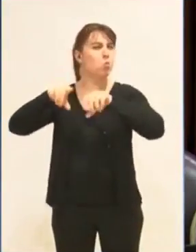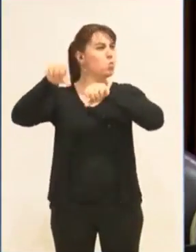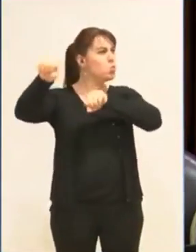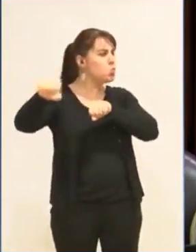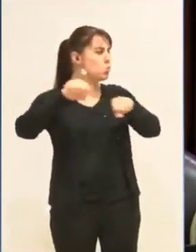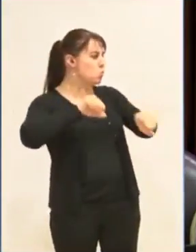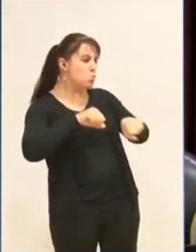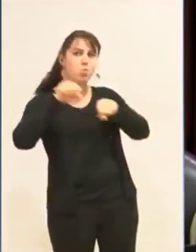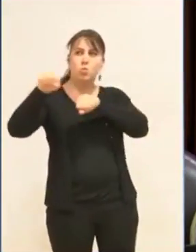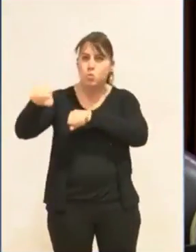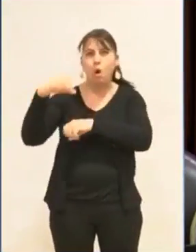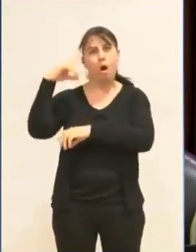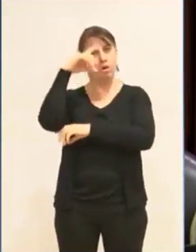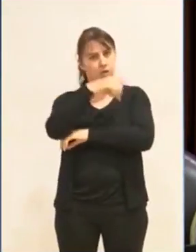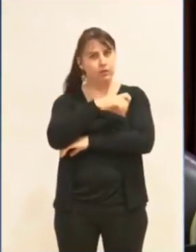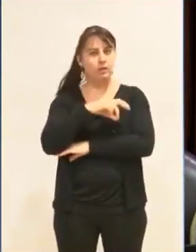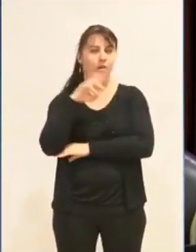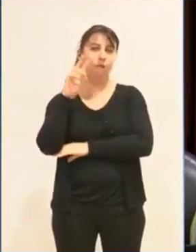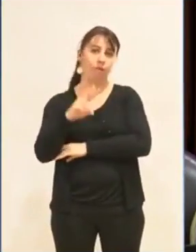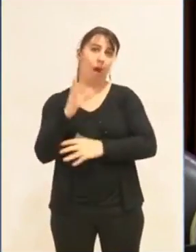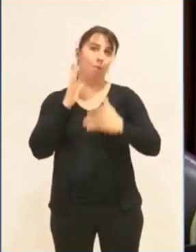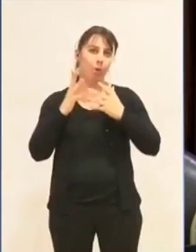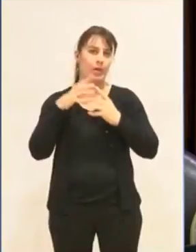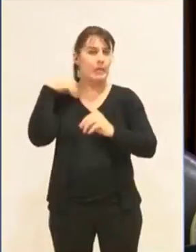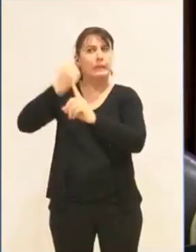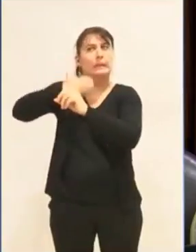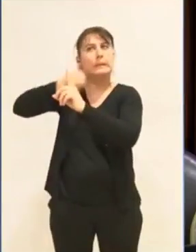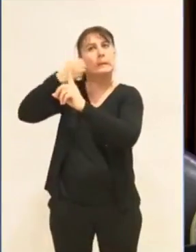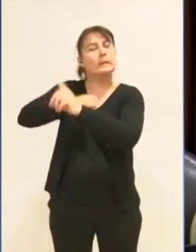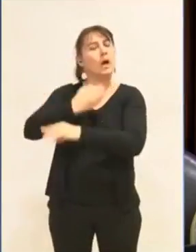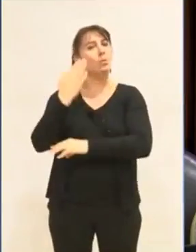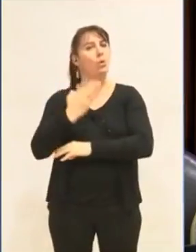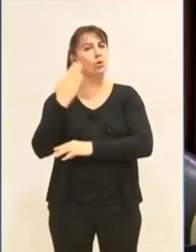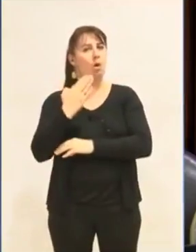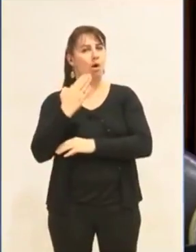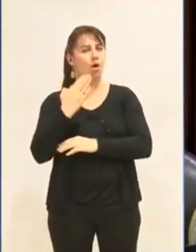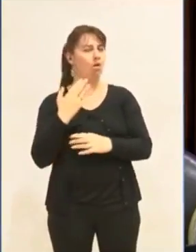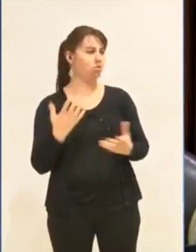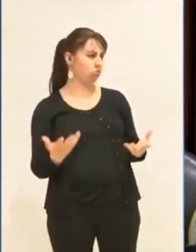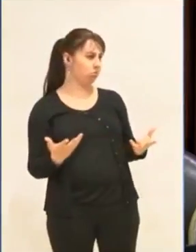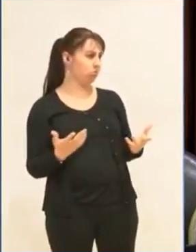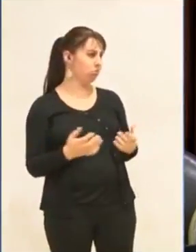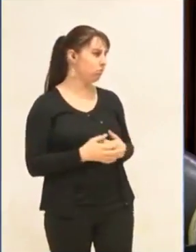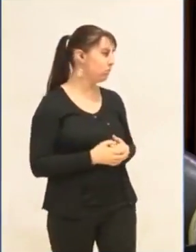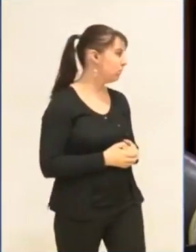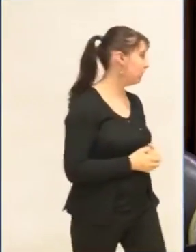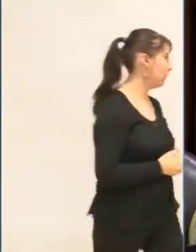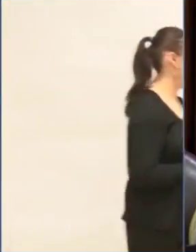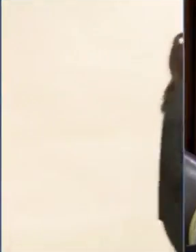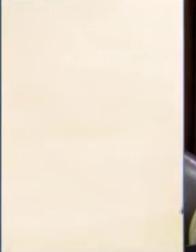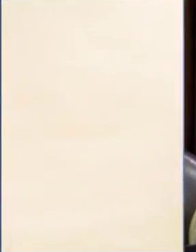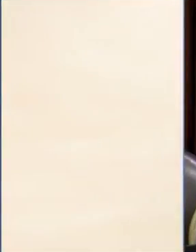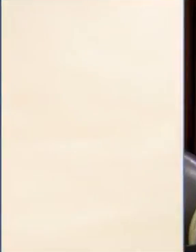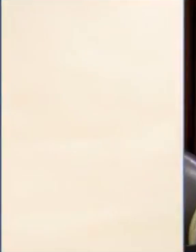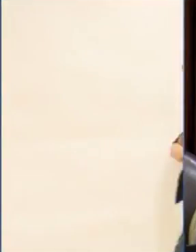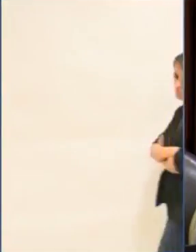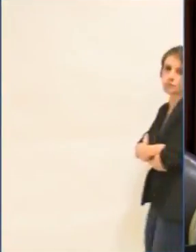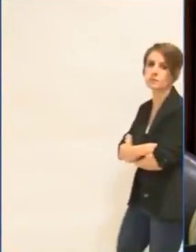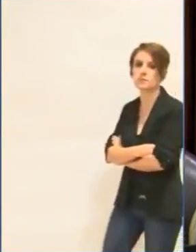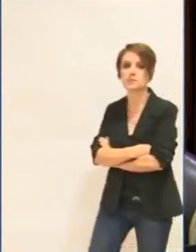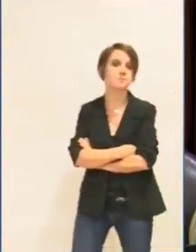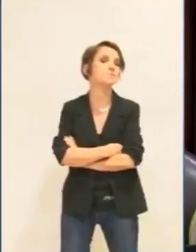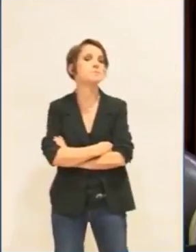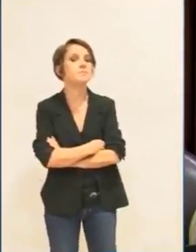avec l'ANRU peut être, en effet, une bataille acharnée. Je crois qu'il faut être clair.